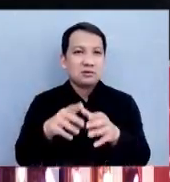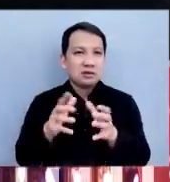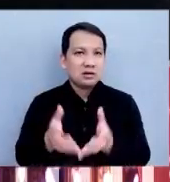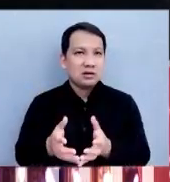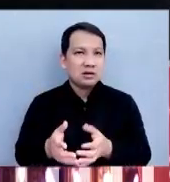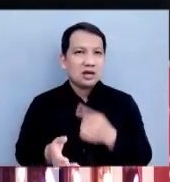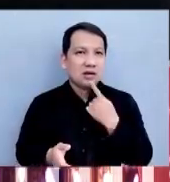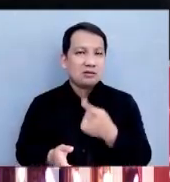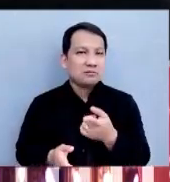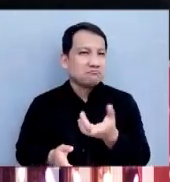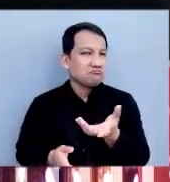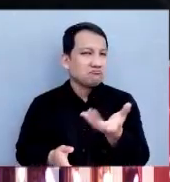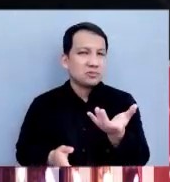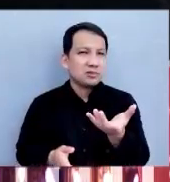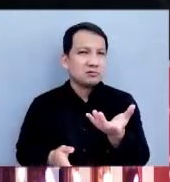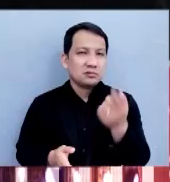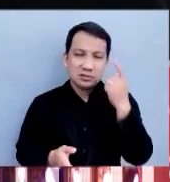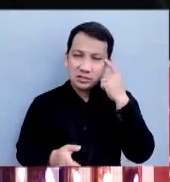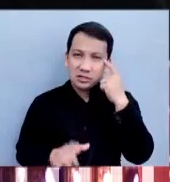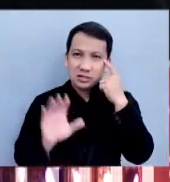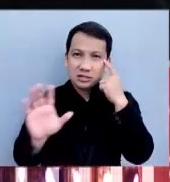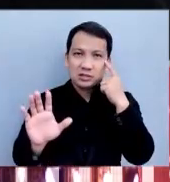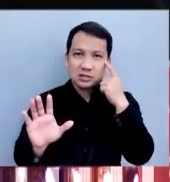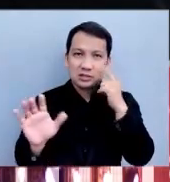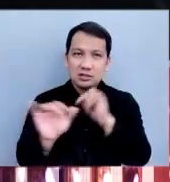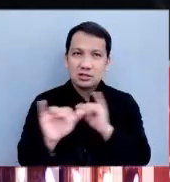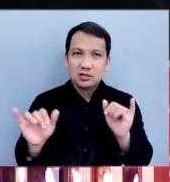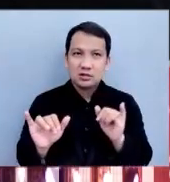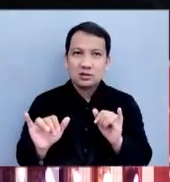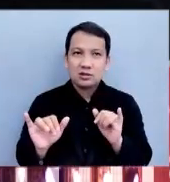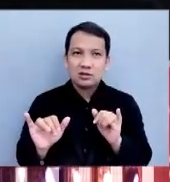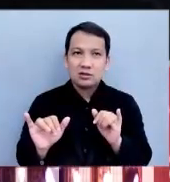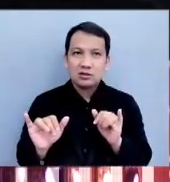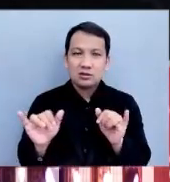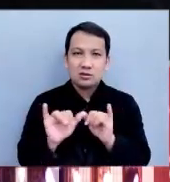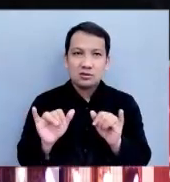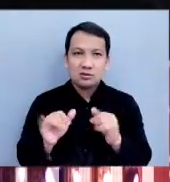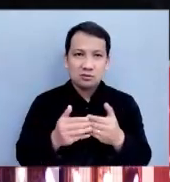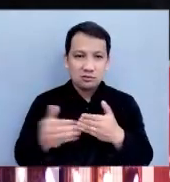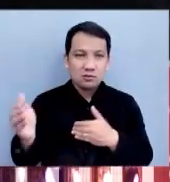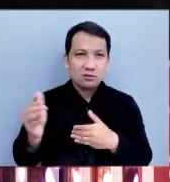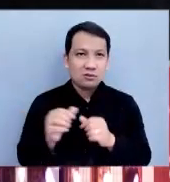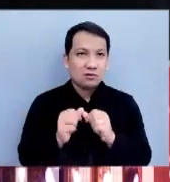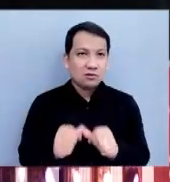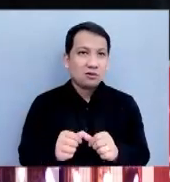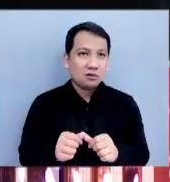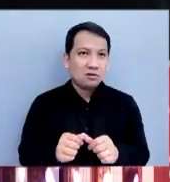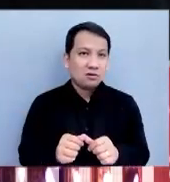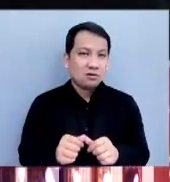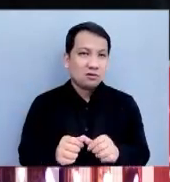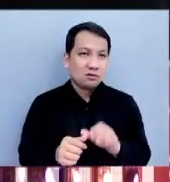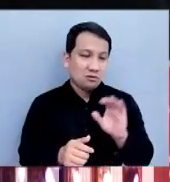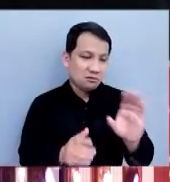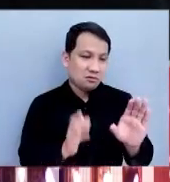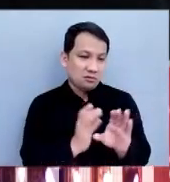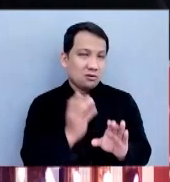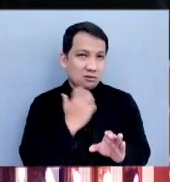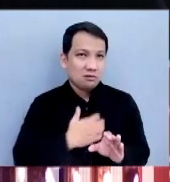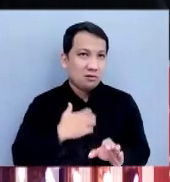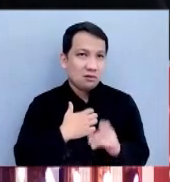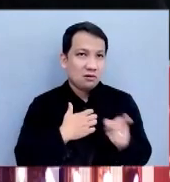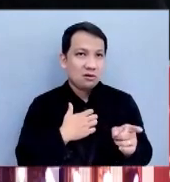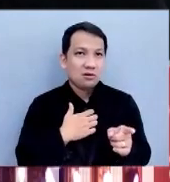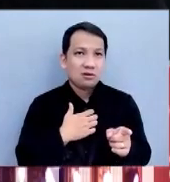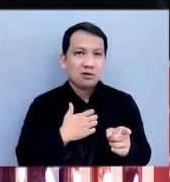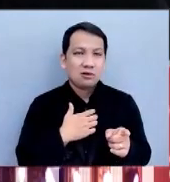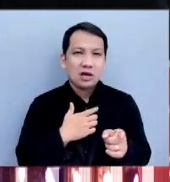sir, we do take note of your statement a while ago that we have to move forward and not go into blaming so much.